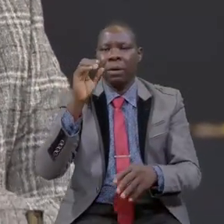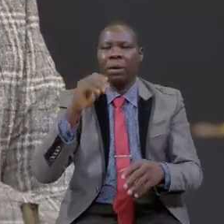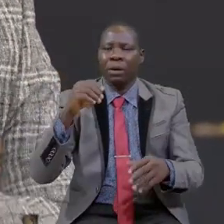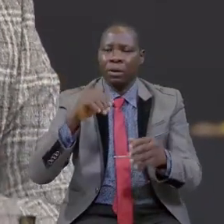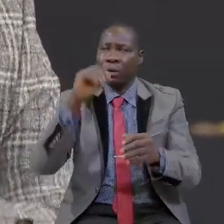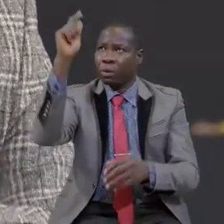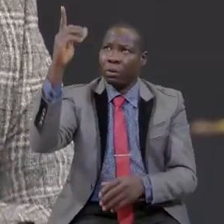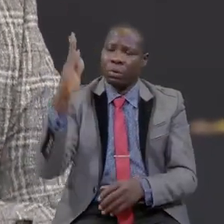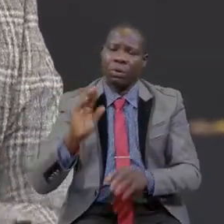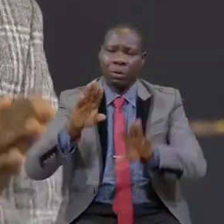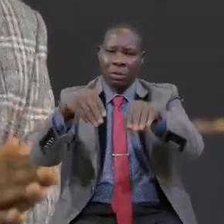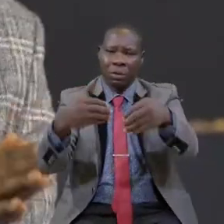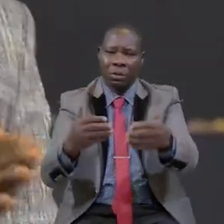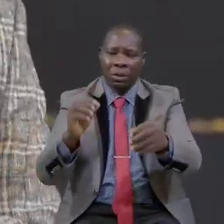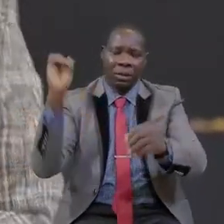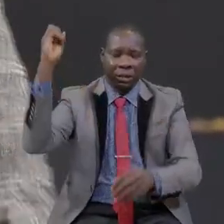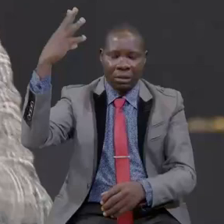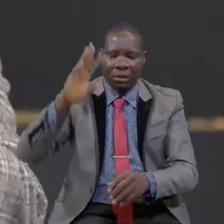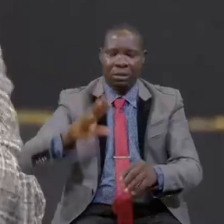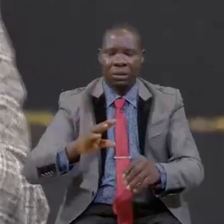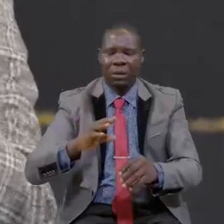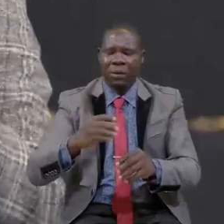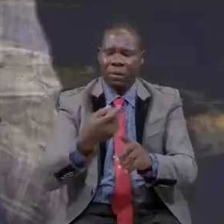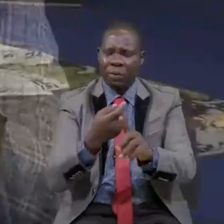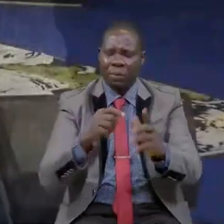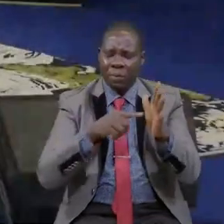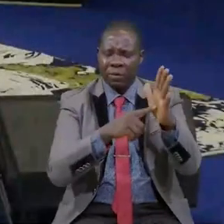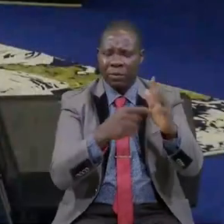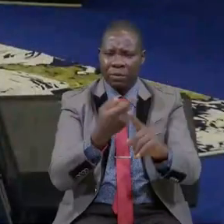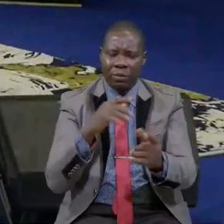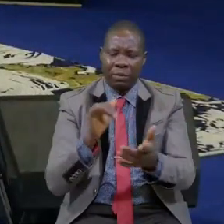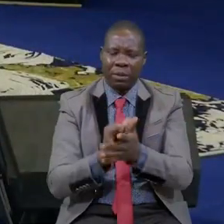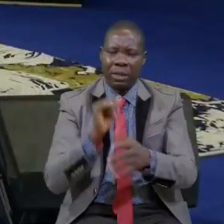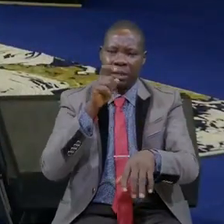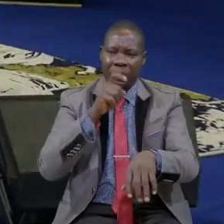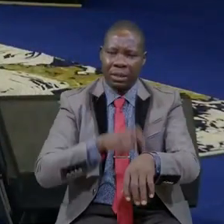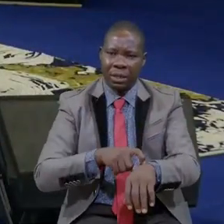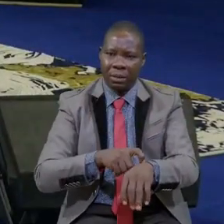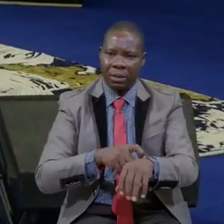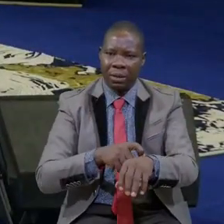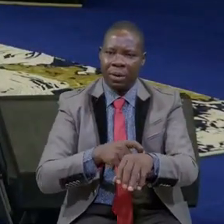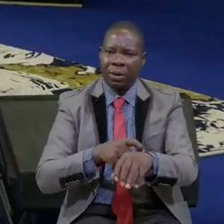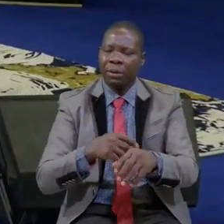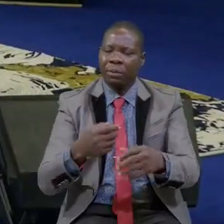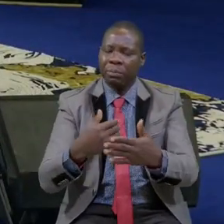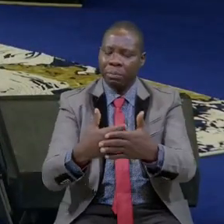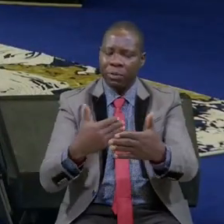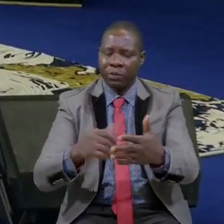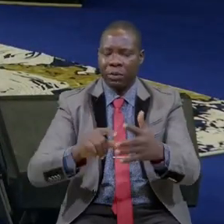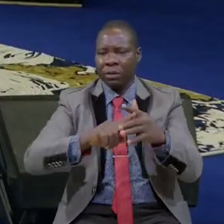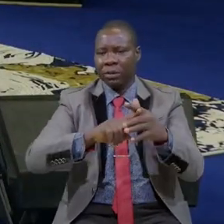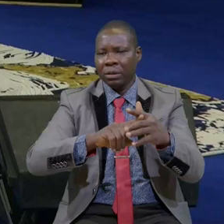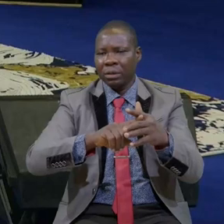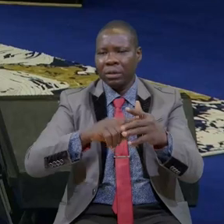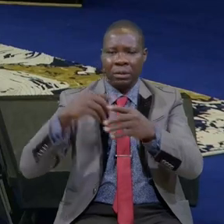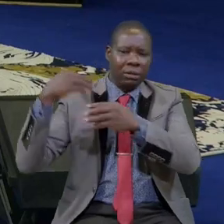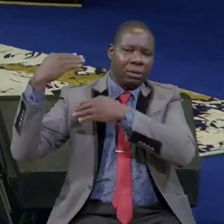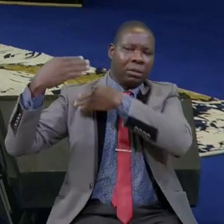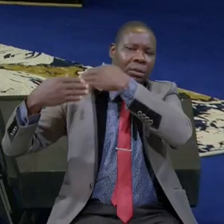manifestée en son temps et même avant. Et de génération en génération.